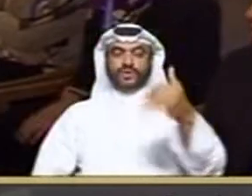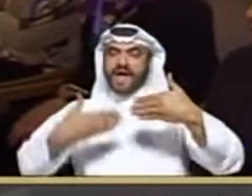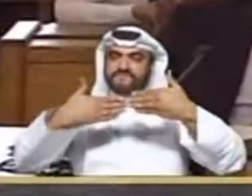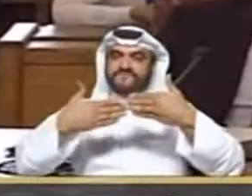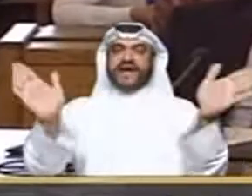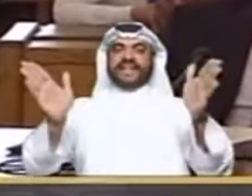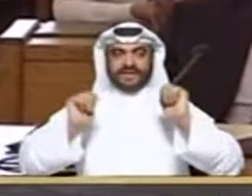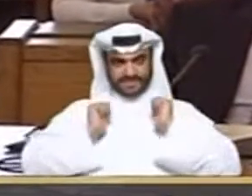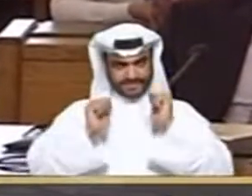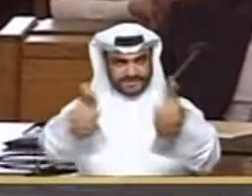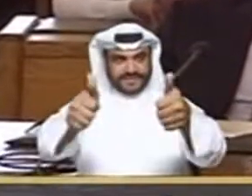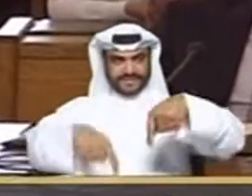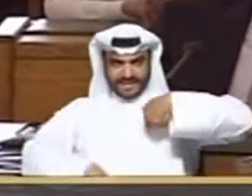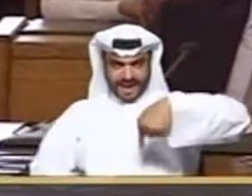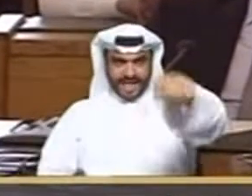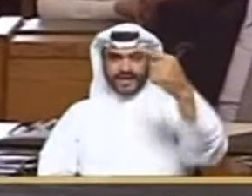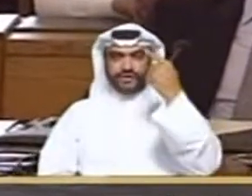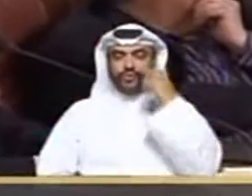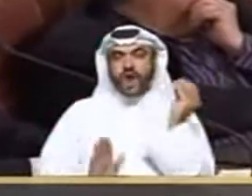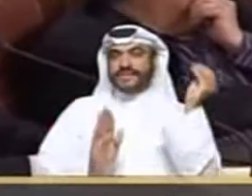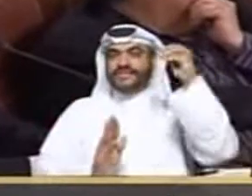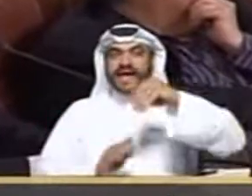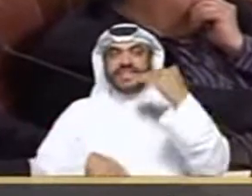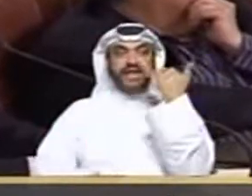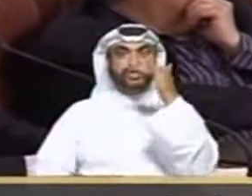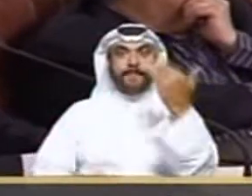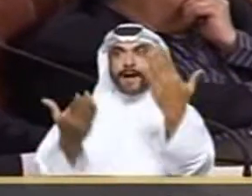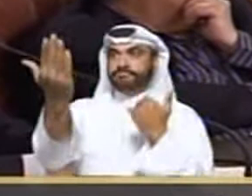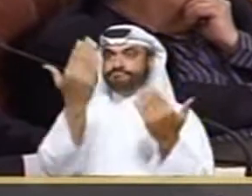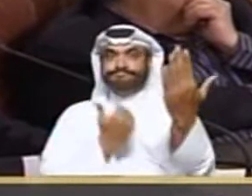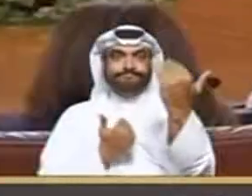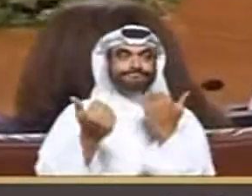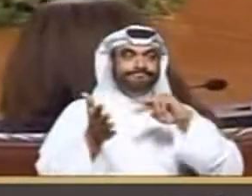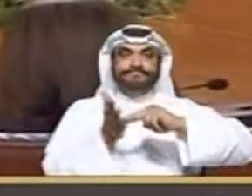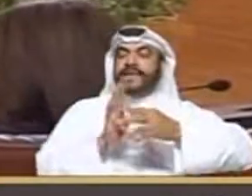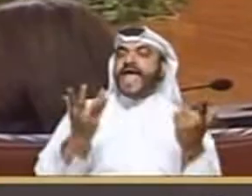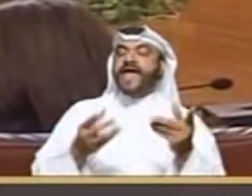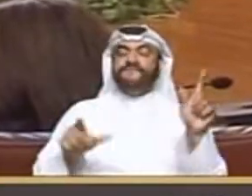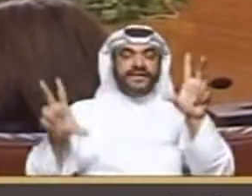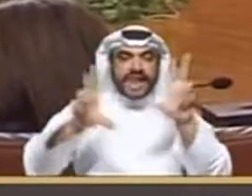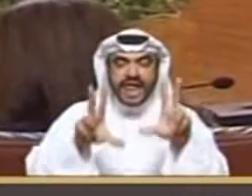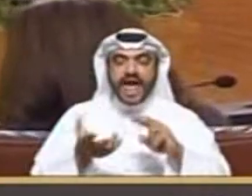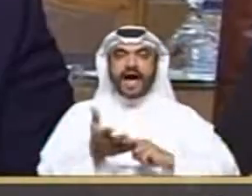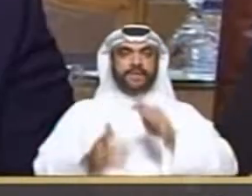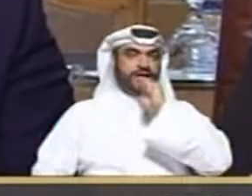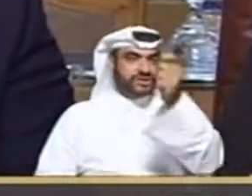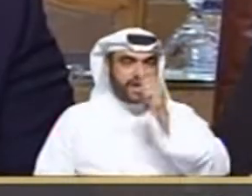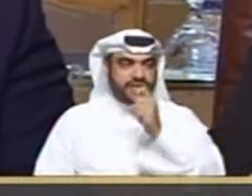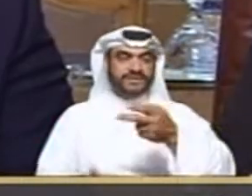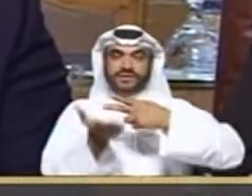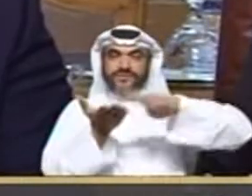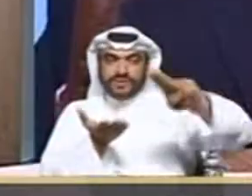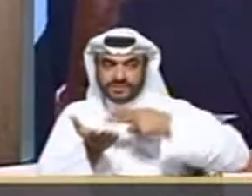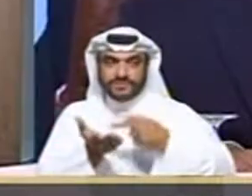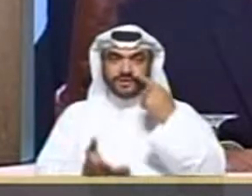الإعلامي العربي في دورته السادسة لتعزيز مشاركة الشباب في تطوير منظومة الإعلام العربي، بحضور الأمين العام للملتقى